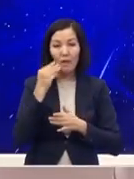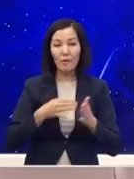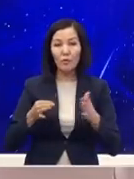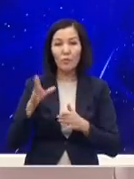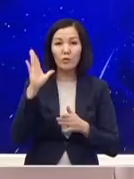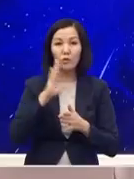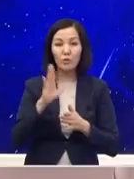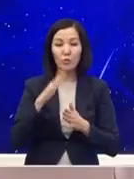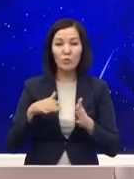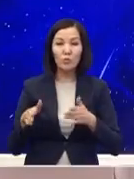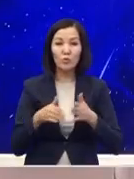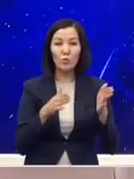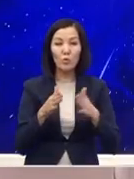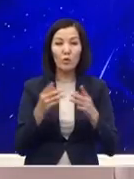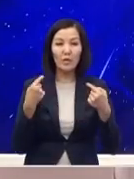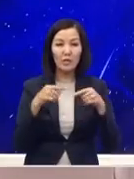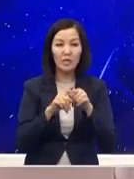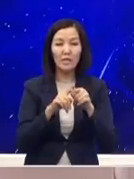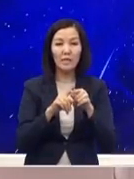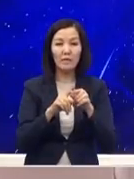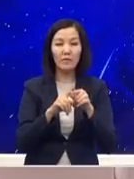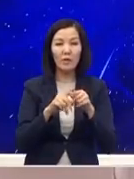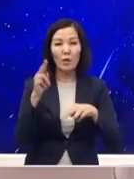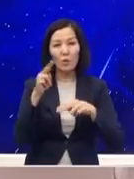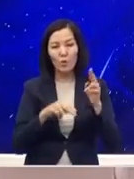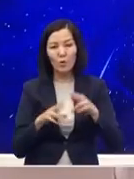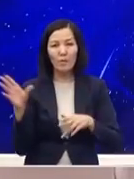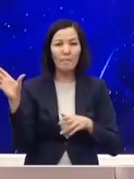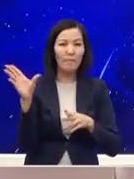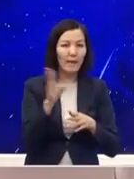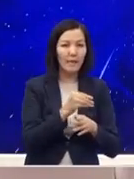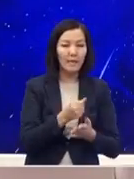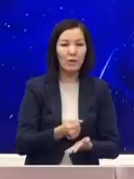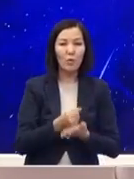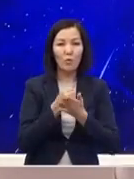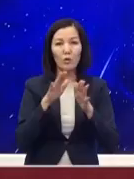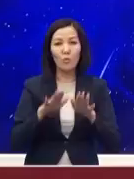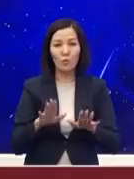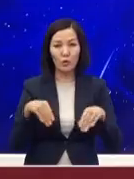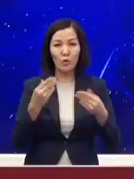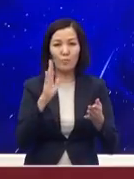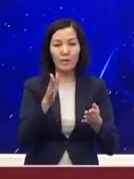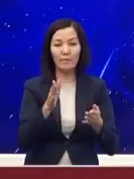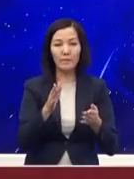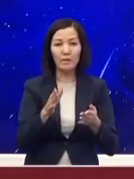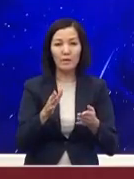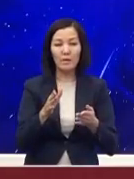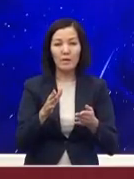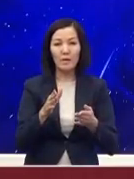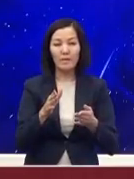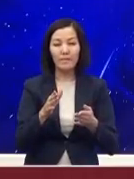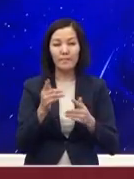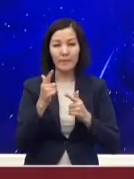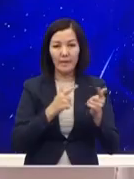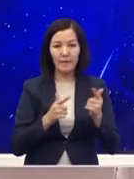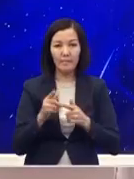бар, жолы бар, инженерлік инфрақұрылымы бар, сондай орындар тауып береміз. Иран облыспен де сөйлесуге